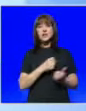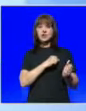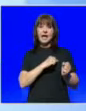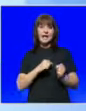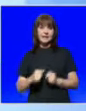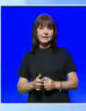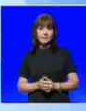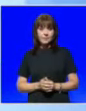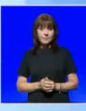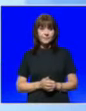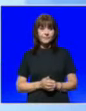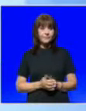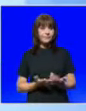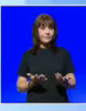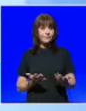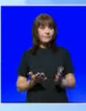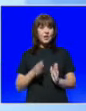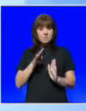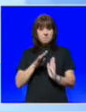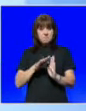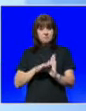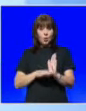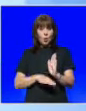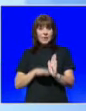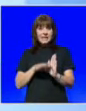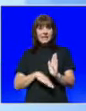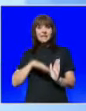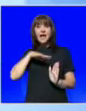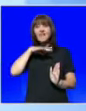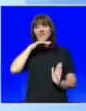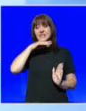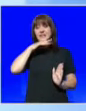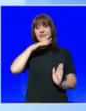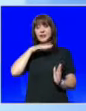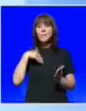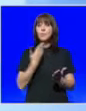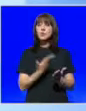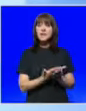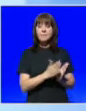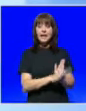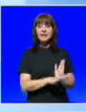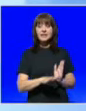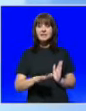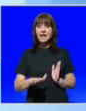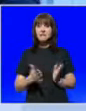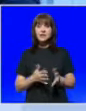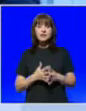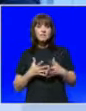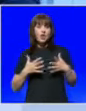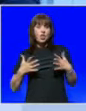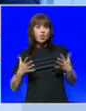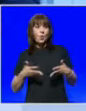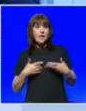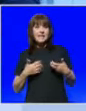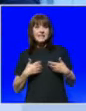А не снижаваме ли много възрастта, на която поставяме децата пред прекомерни изисквания, господин